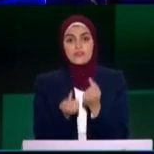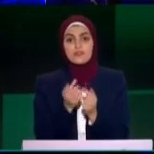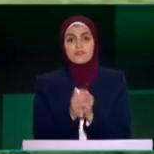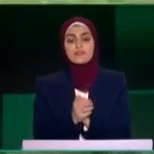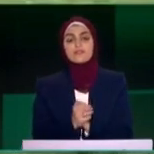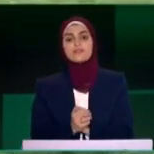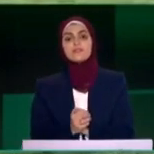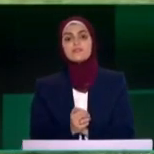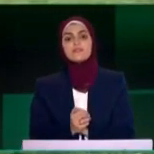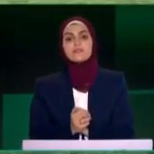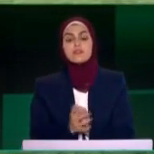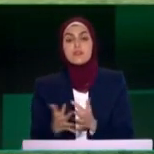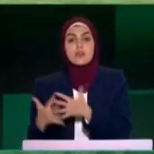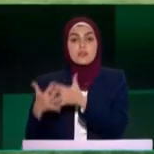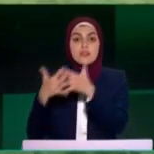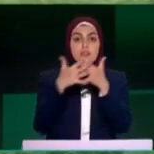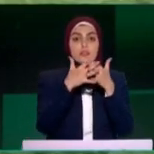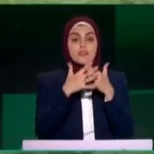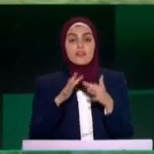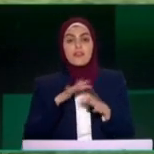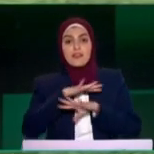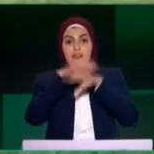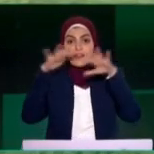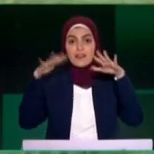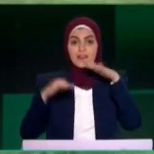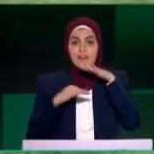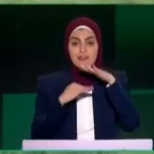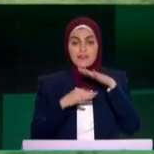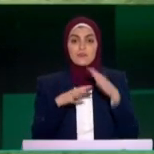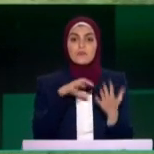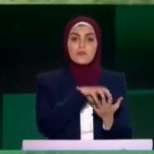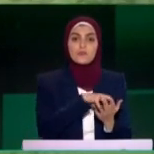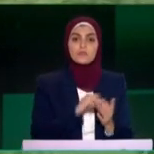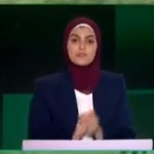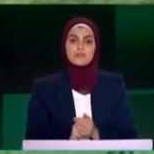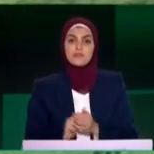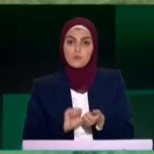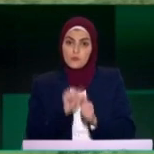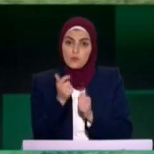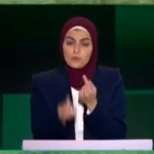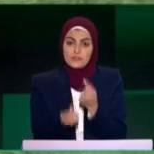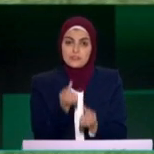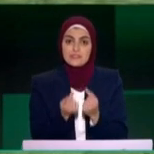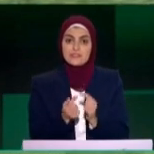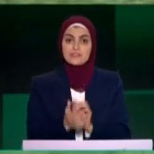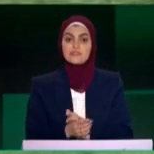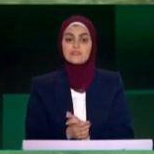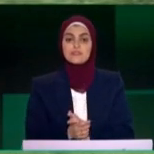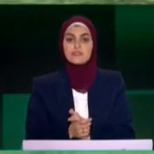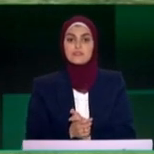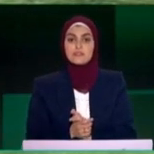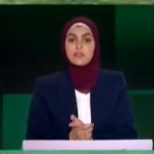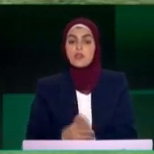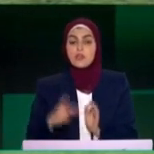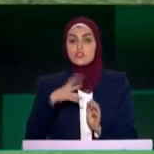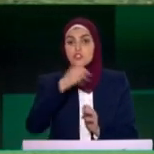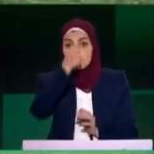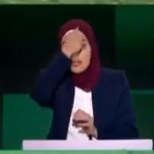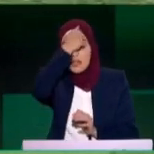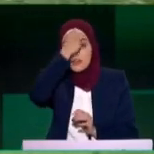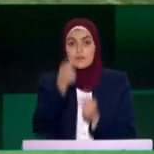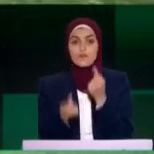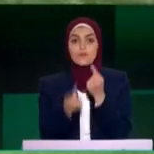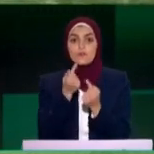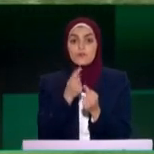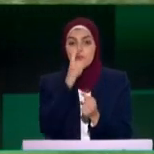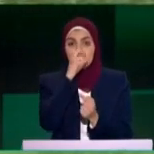يدعمها التحالف الوطني من خلال مبادرة ازرع، والتي دعمت 20,000 مزارع من محافظة